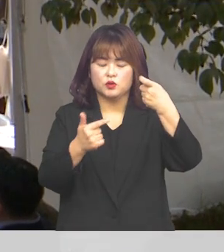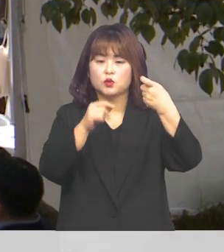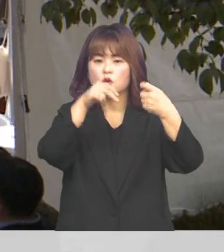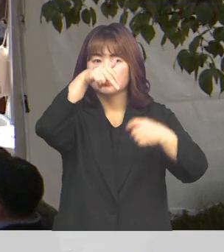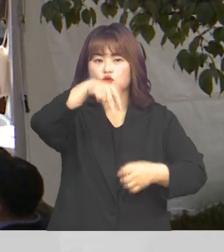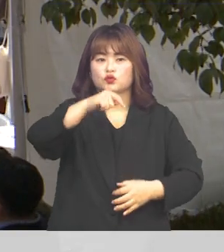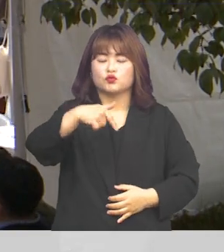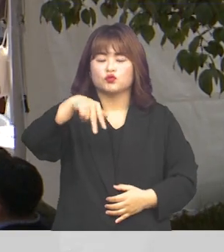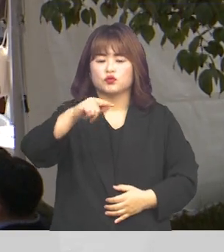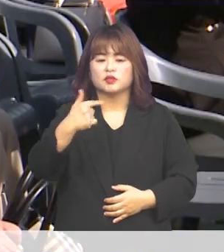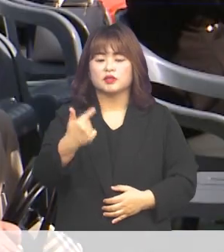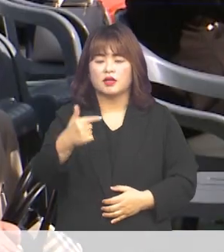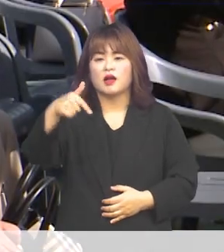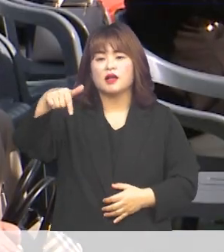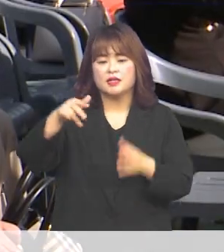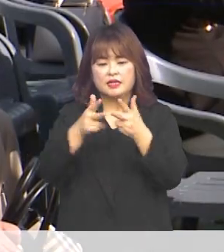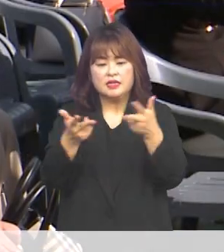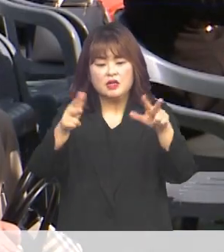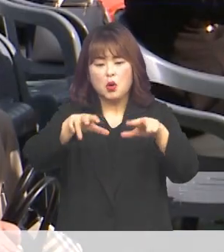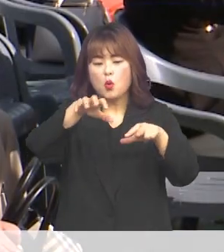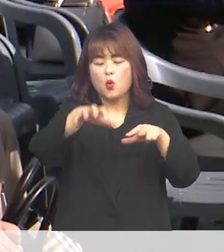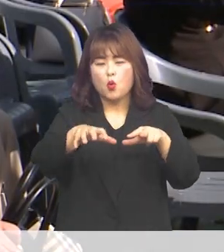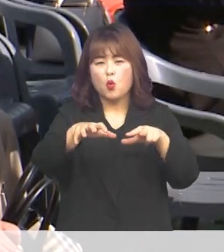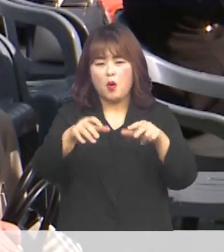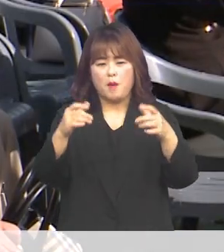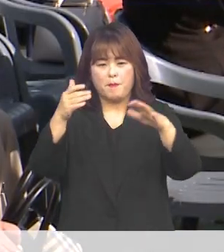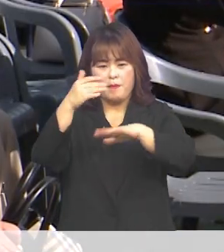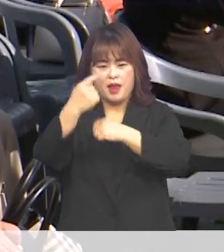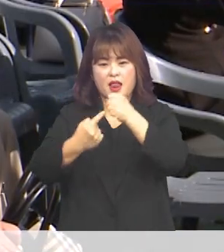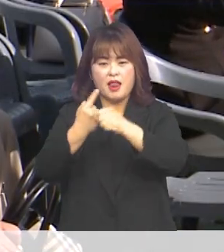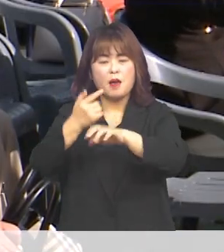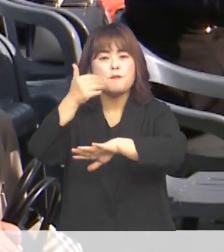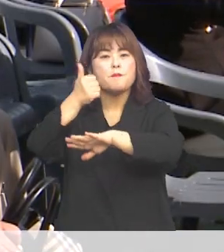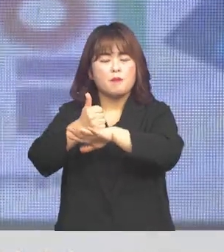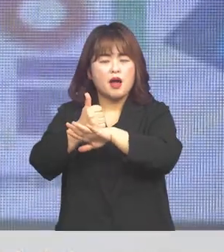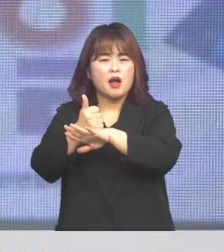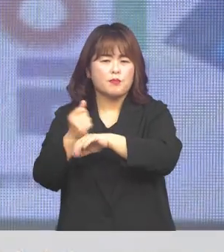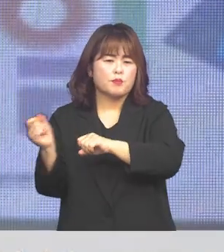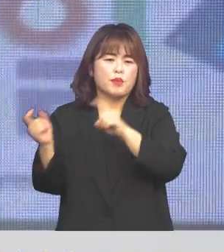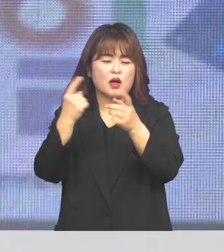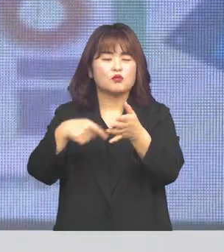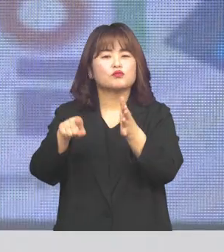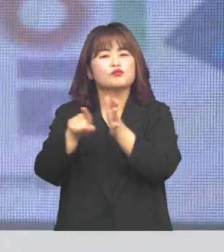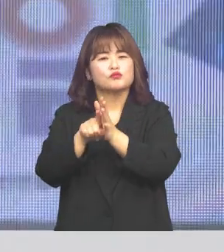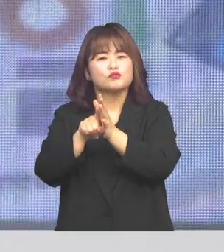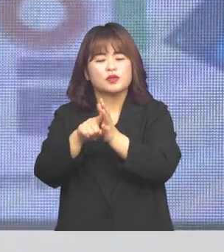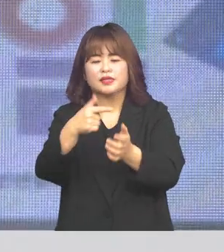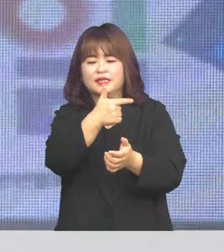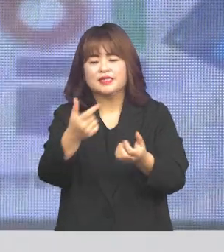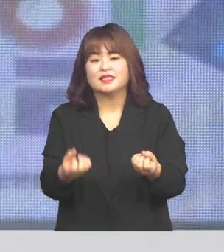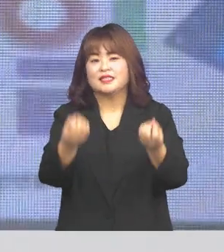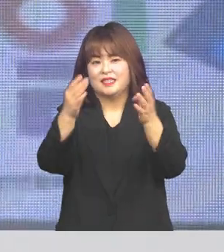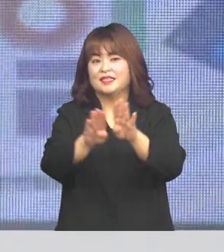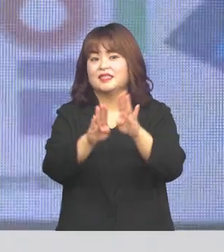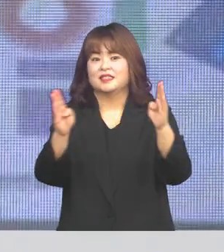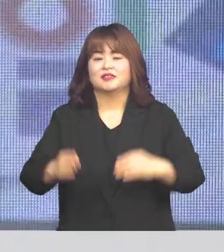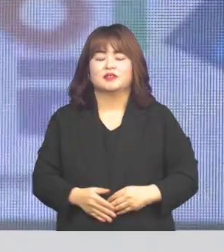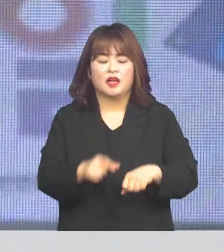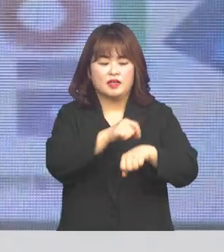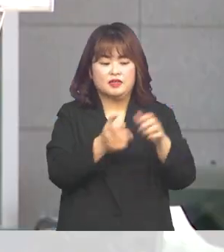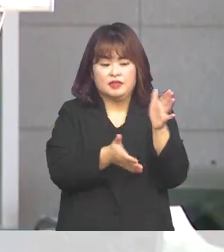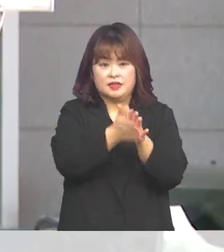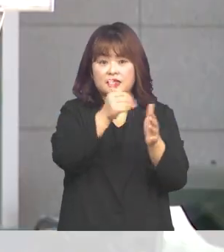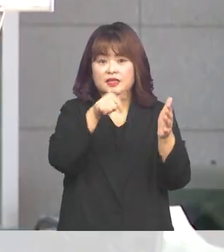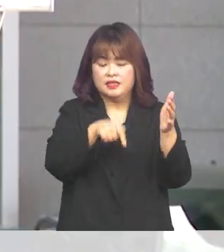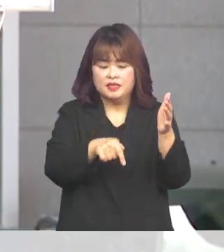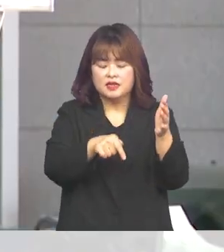16일 죽전중앙근린공원에서 연말 경기 살리기 통큰 세일이 성대하게 막을 올렸습니다. 이번